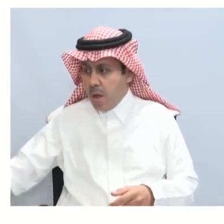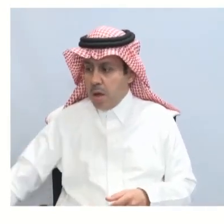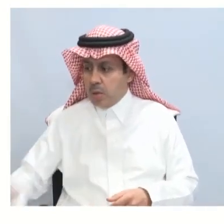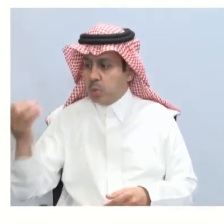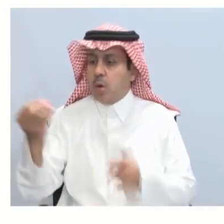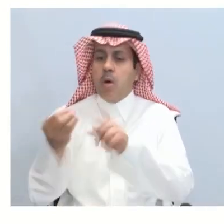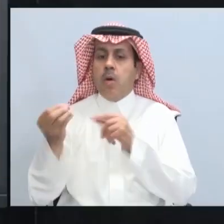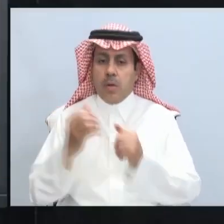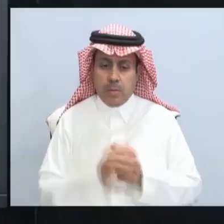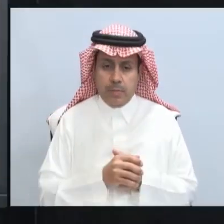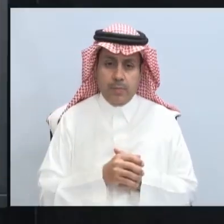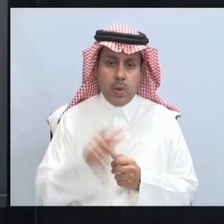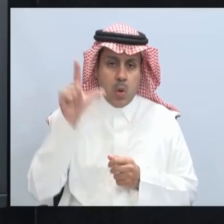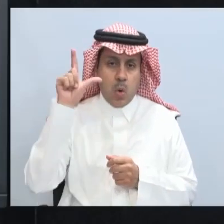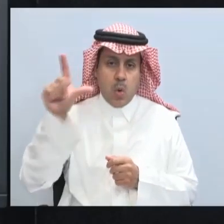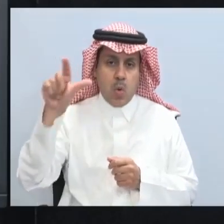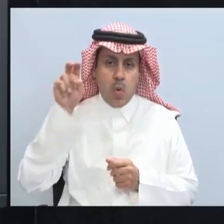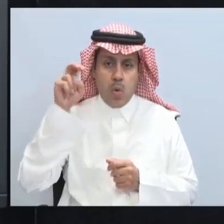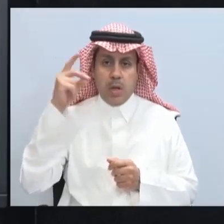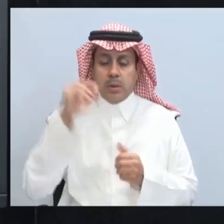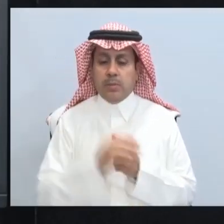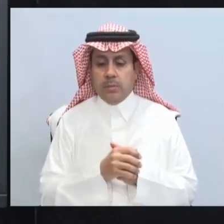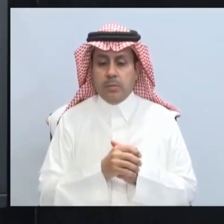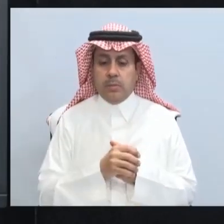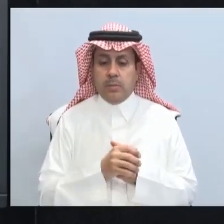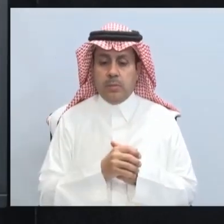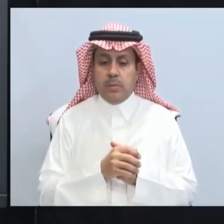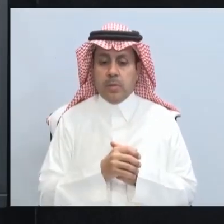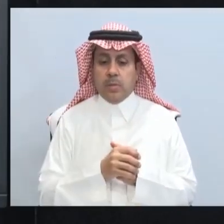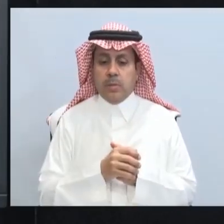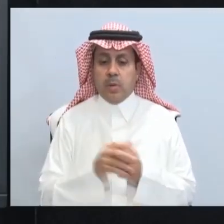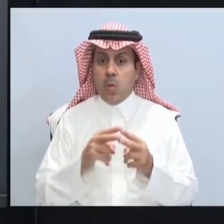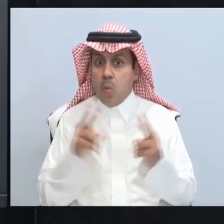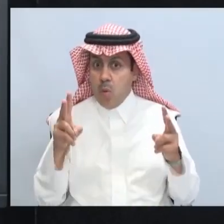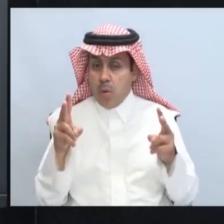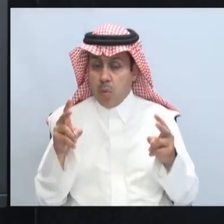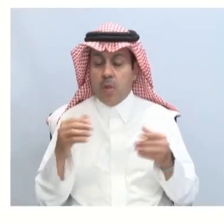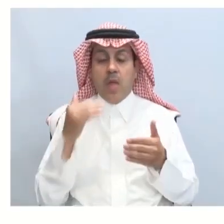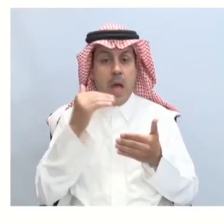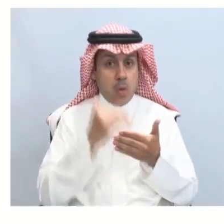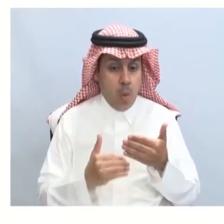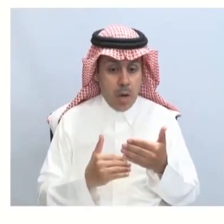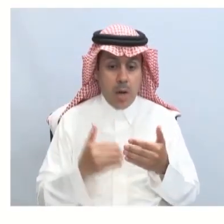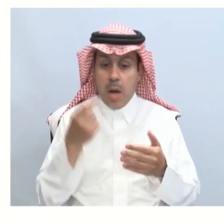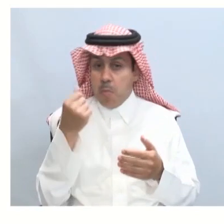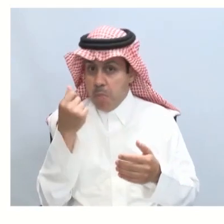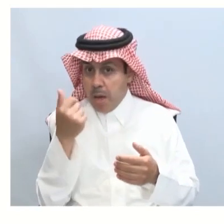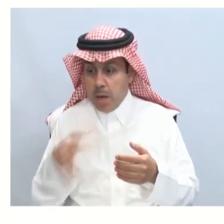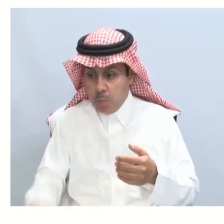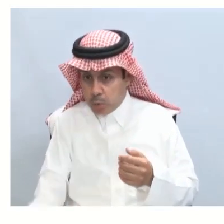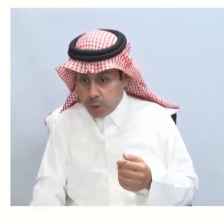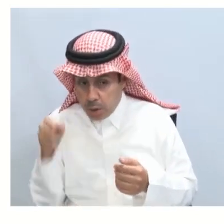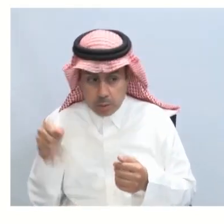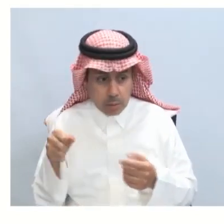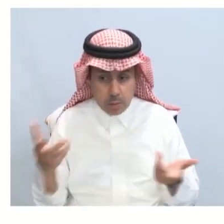هذا تعريف اللقطه في اللغه والاصطلاح ثم هذا السؤال الذي امامكم وضح انواع المال